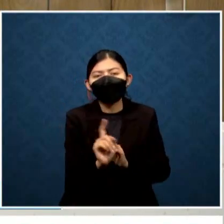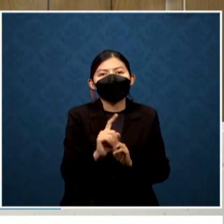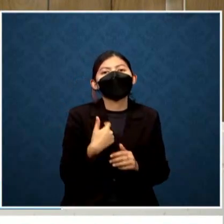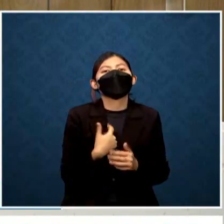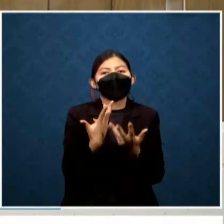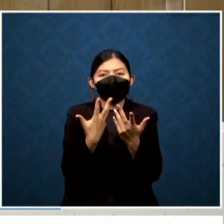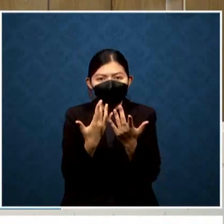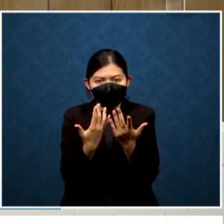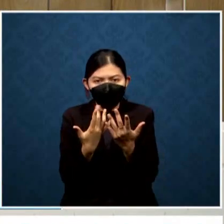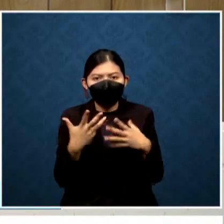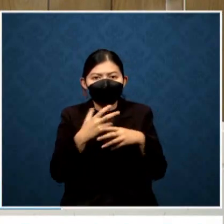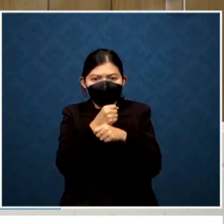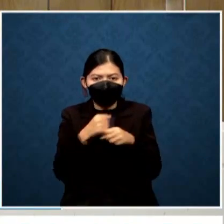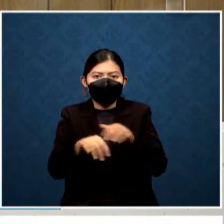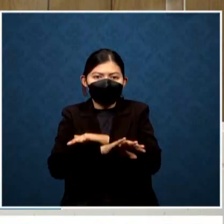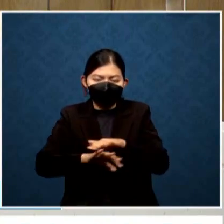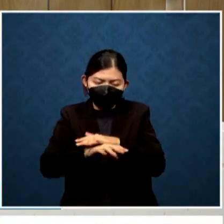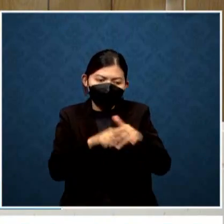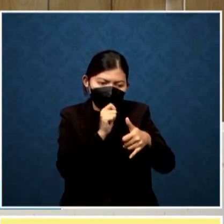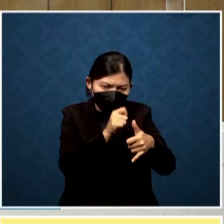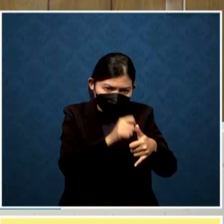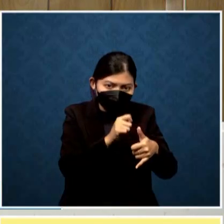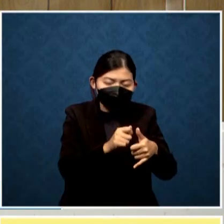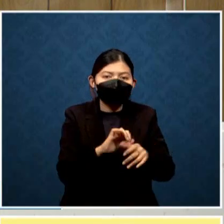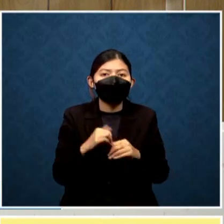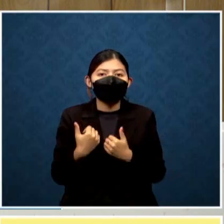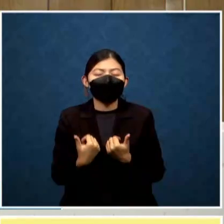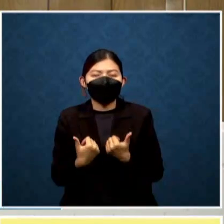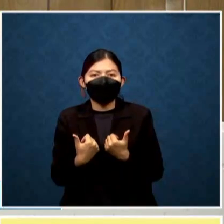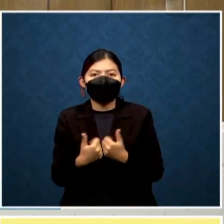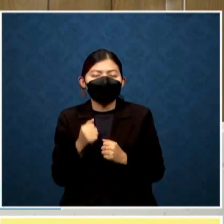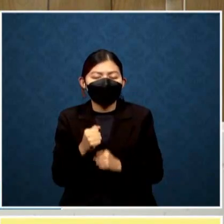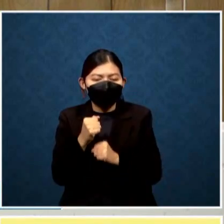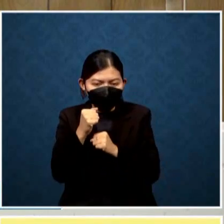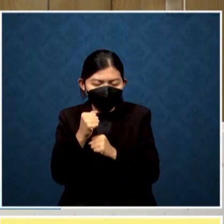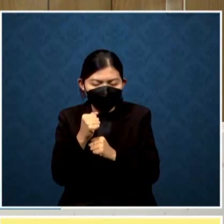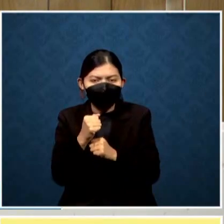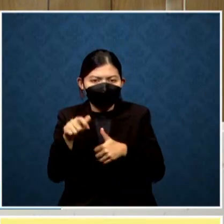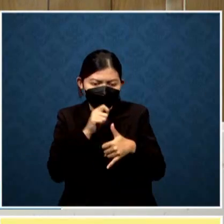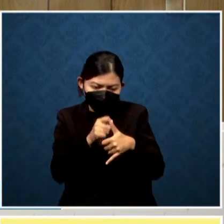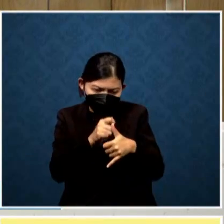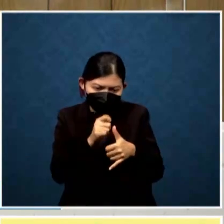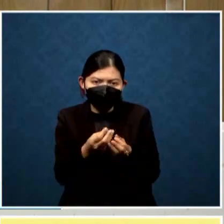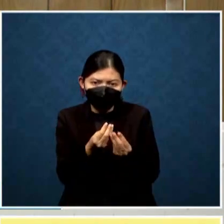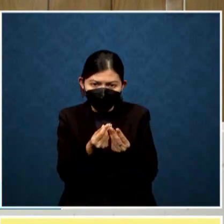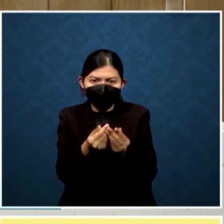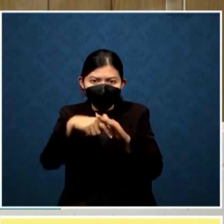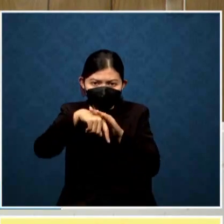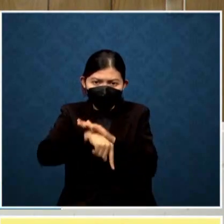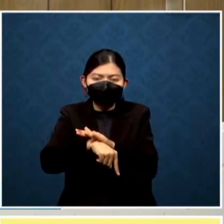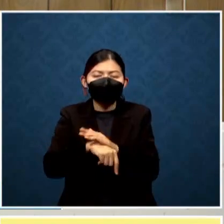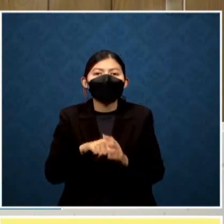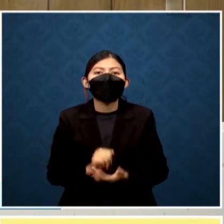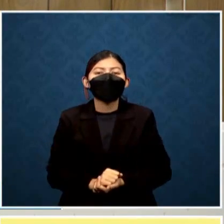ะครับก็เรียนว่าจะต้องดำเนินการนะส่วนในอนาคตนะครับท่านก็เ